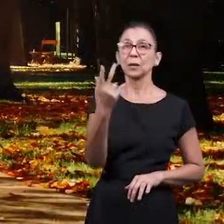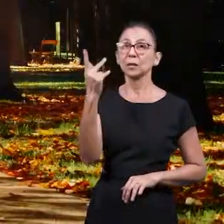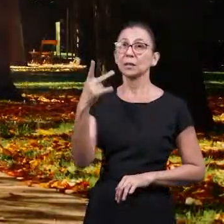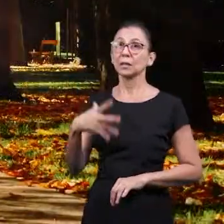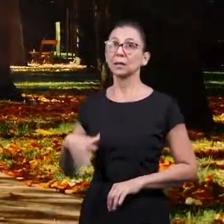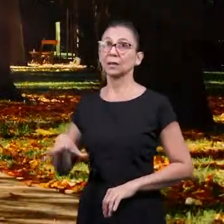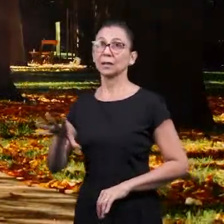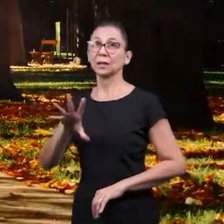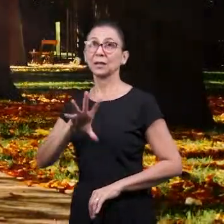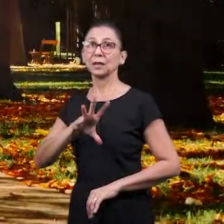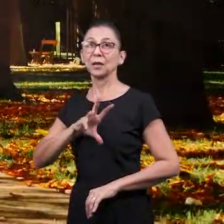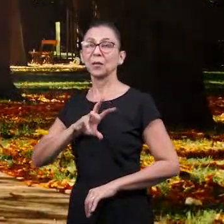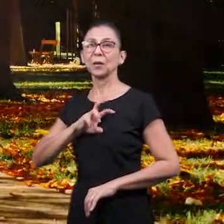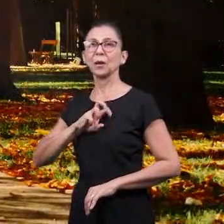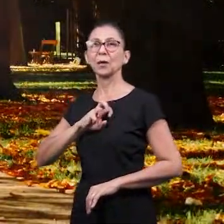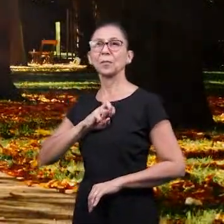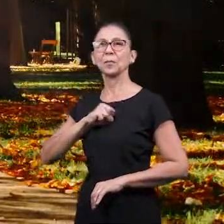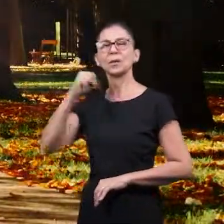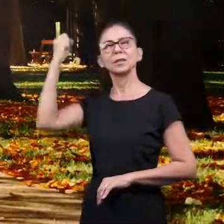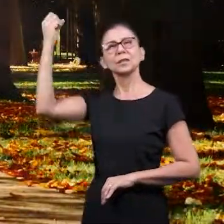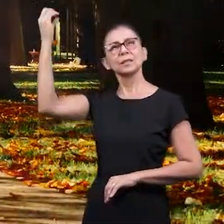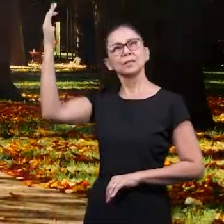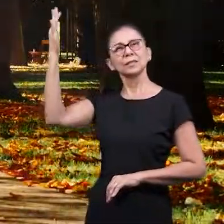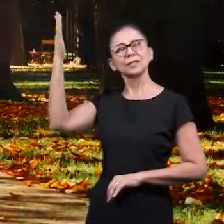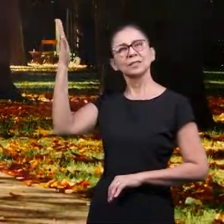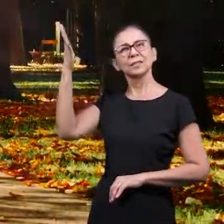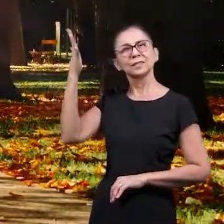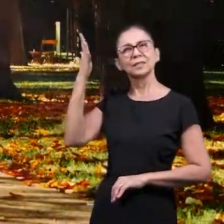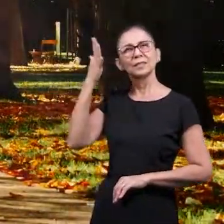и ведет меня верою.